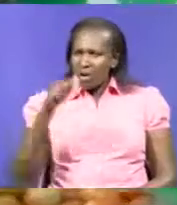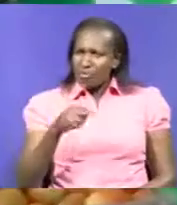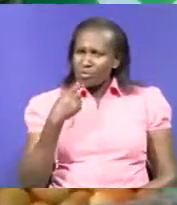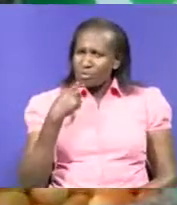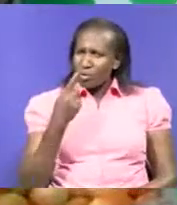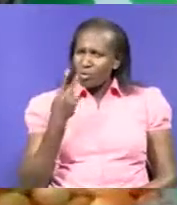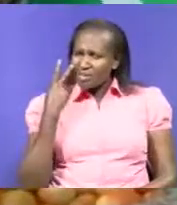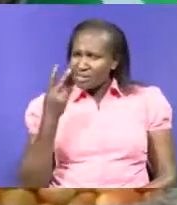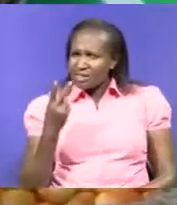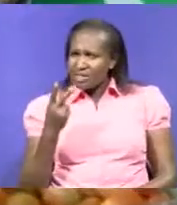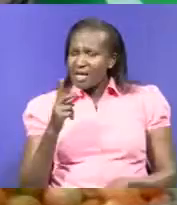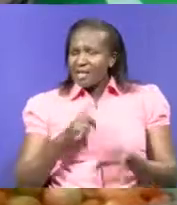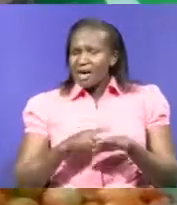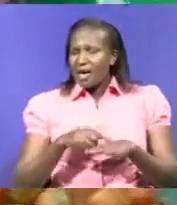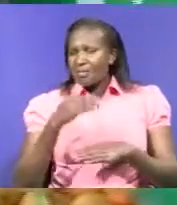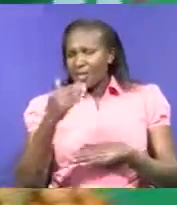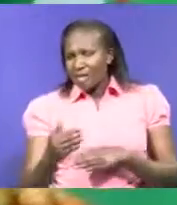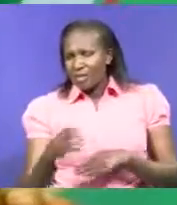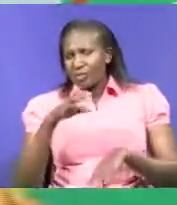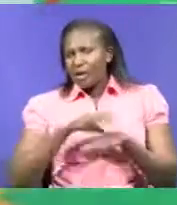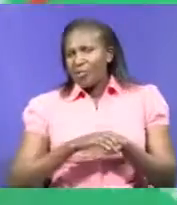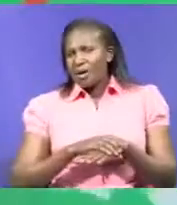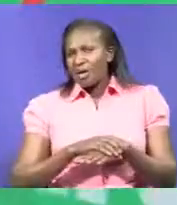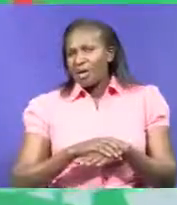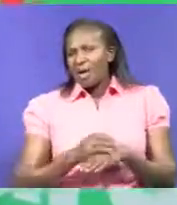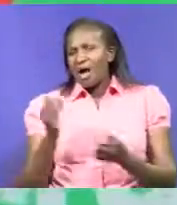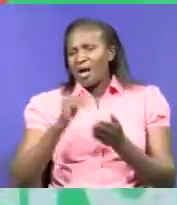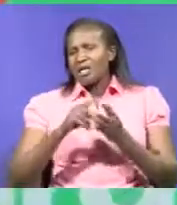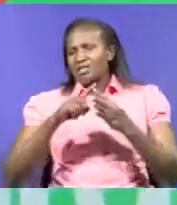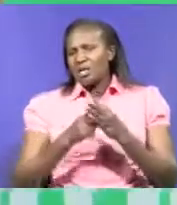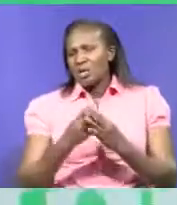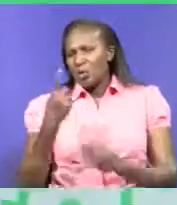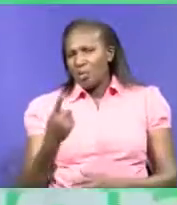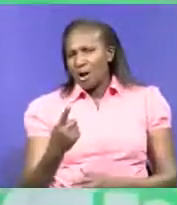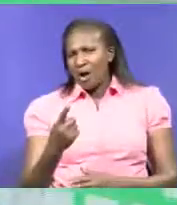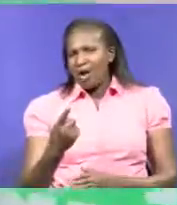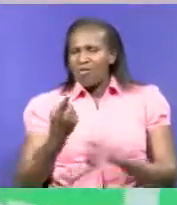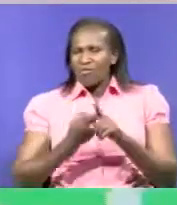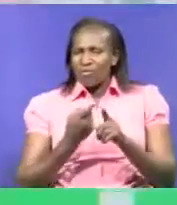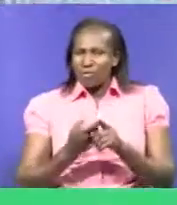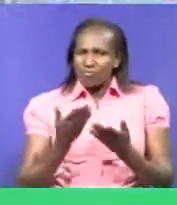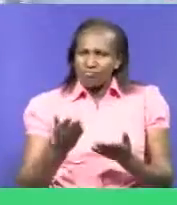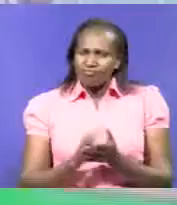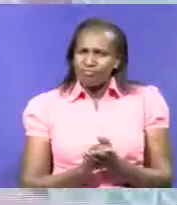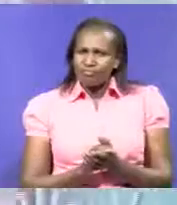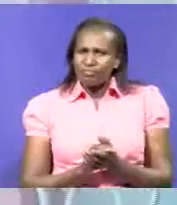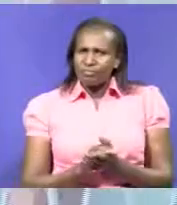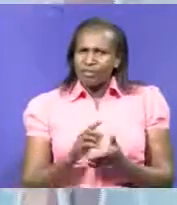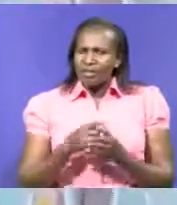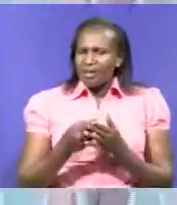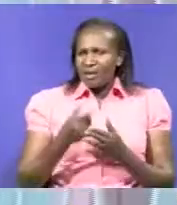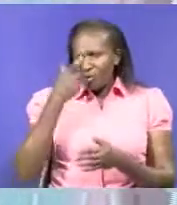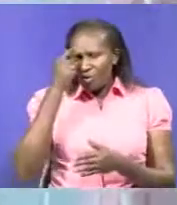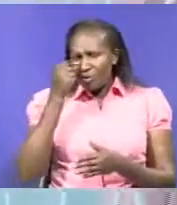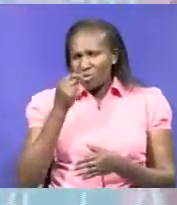unaona siku yenye unaenda next unapata unaanzia tena 1. Yaani sasa unaanza kutoka hapo. Na juu umepitwa